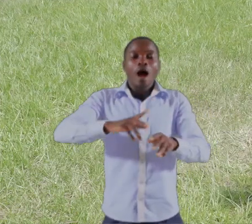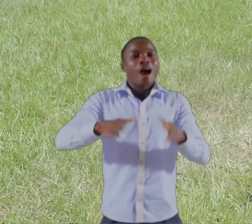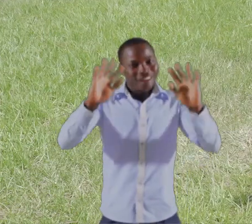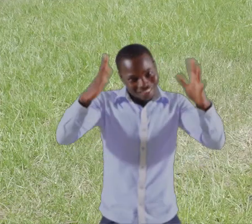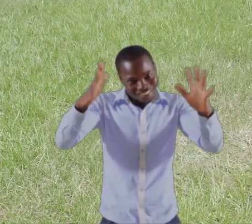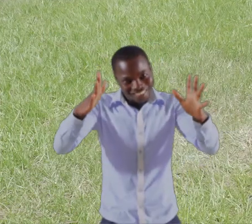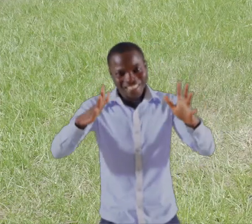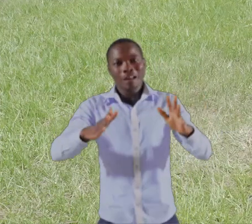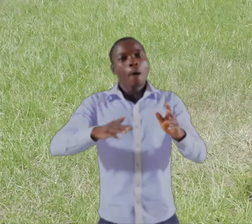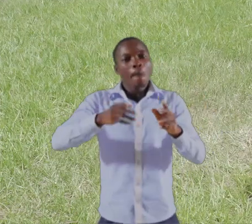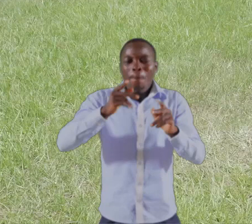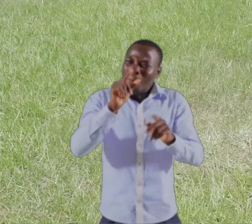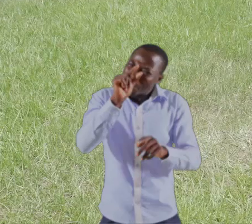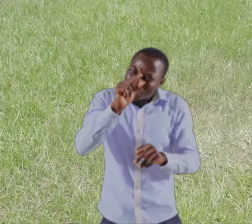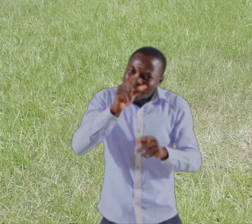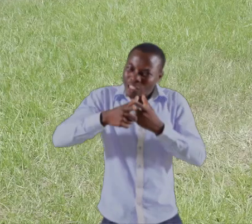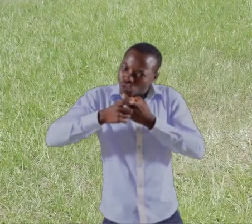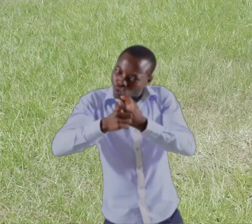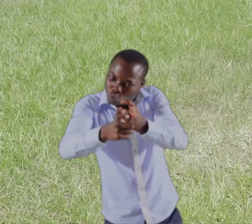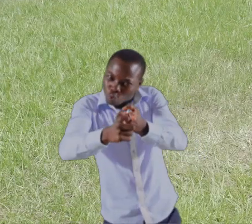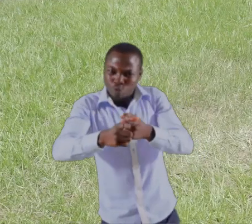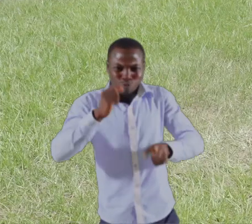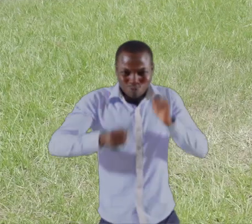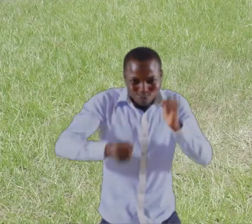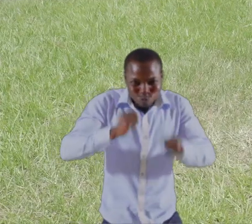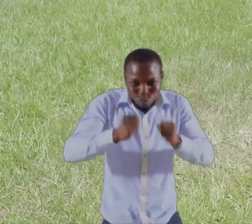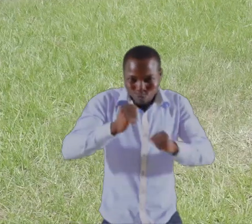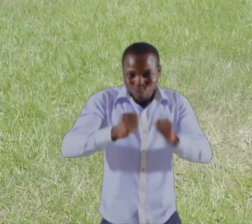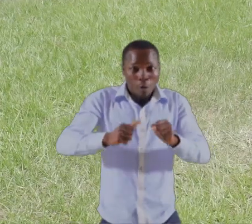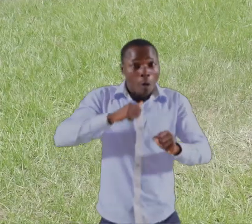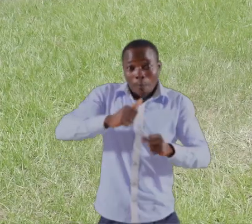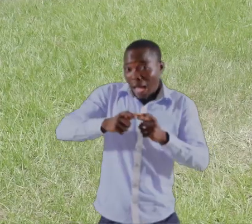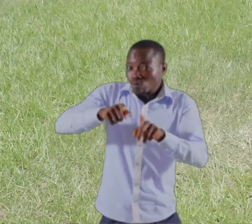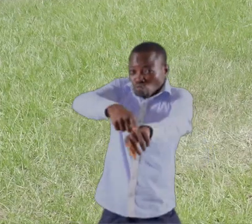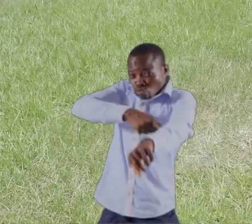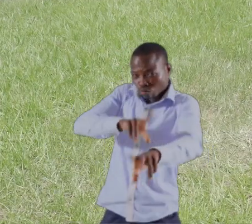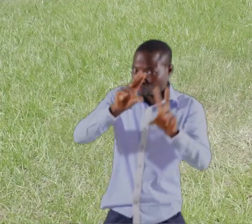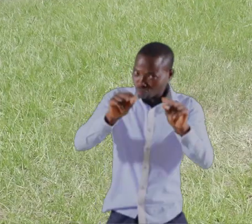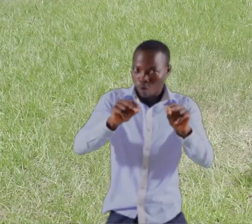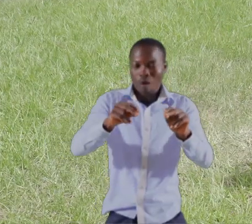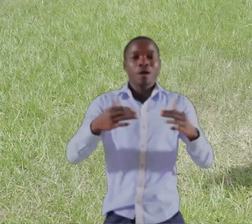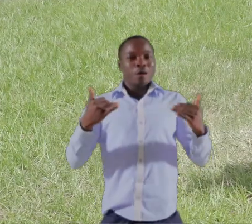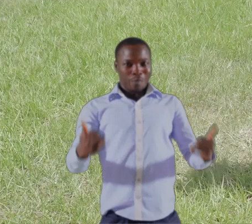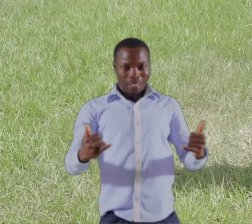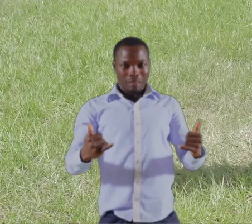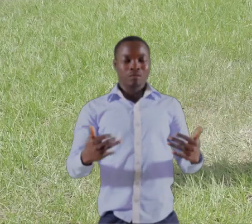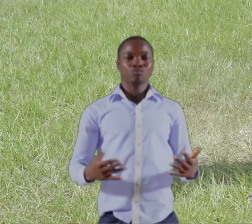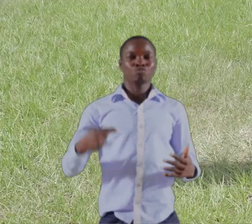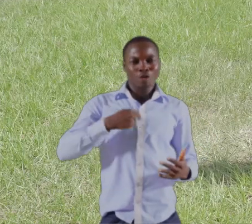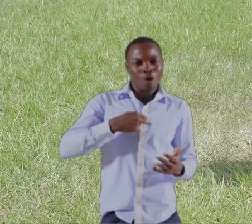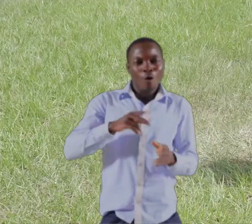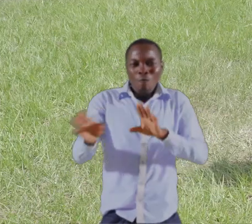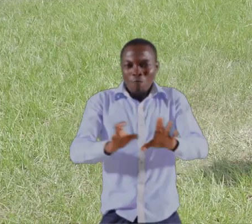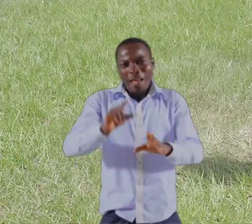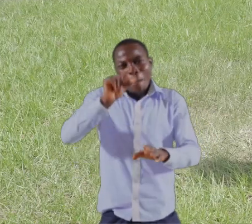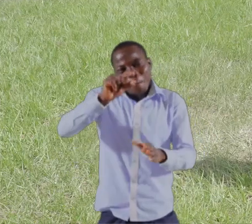revient, petite accélération sur place, allez, allez, très bien, et vous revenez, et là, on va exécuter des petits sauts,